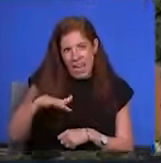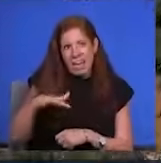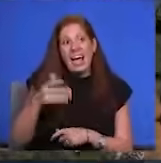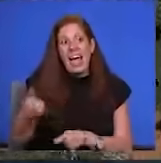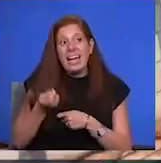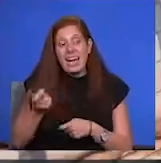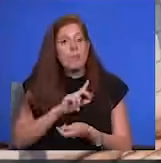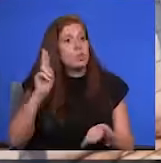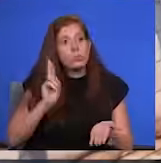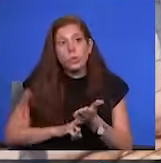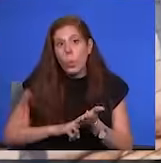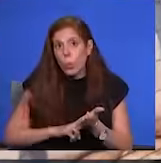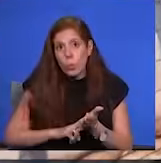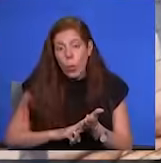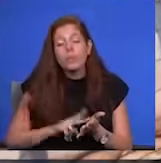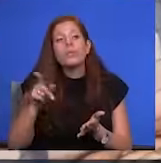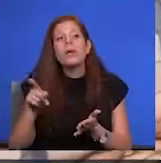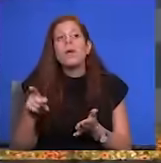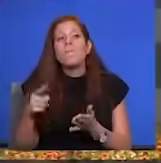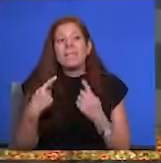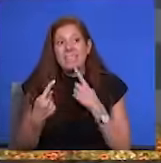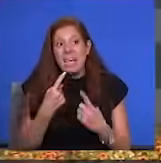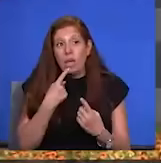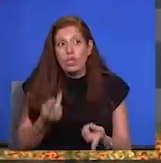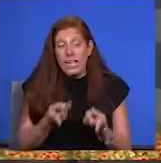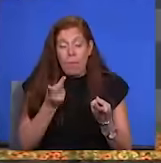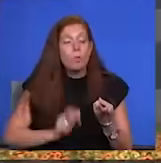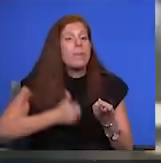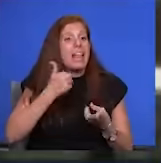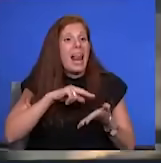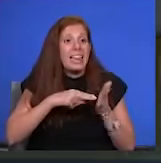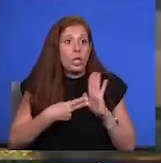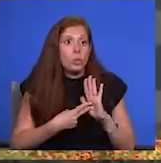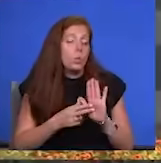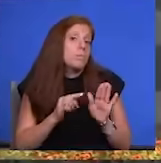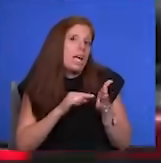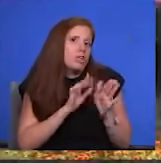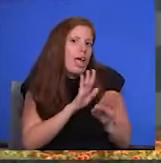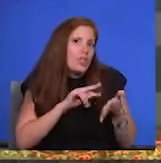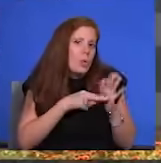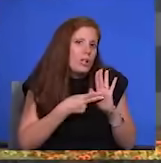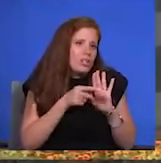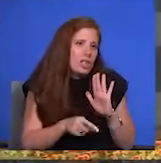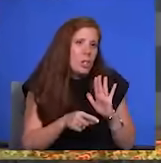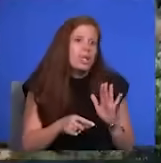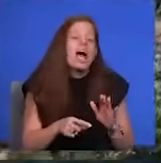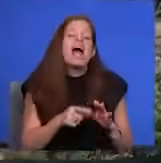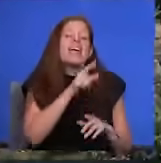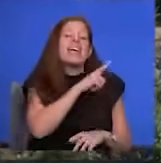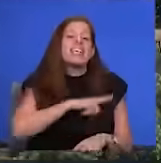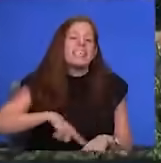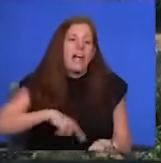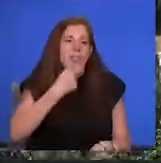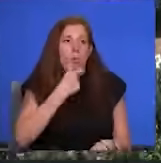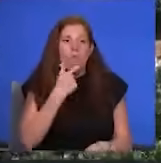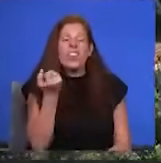טאבה מאושרת. משיחה שקיימנו עם מנהל התכנון, בהיעדר תוכנית שכזאת, הפרה עיריית רחובות את חוקי